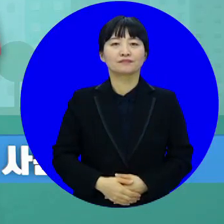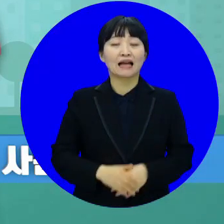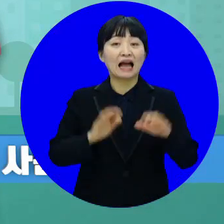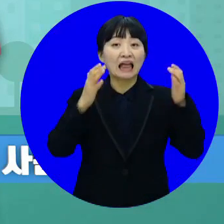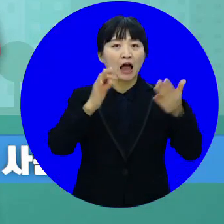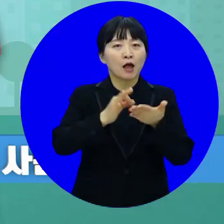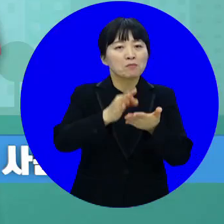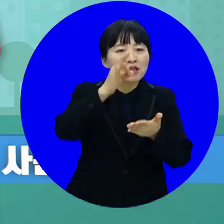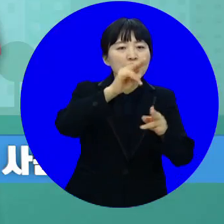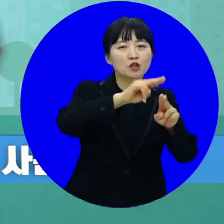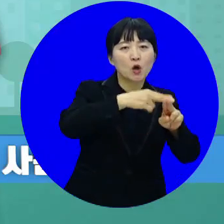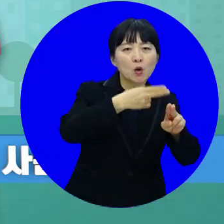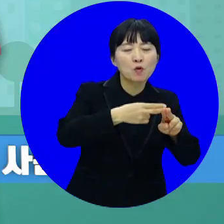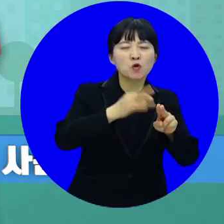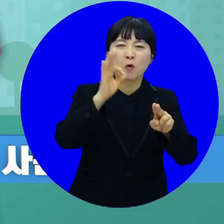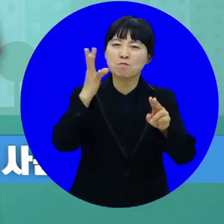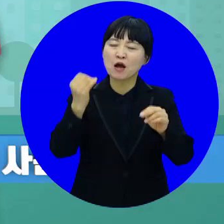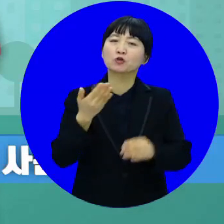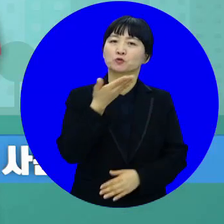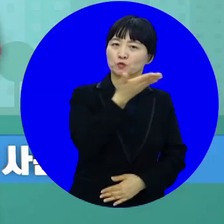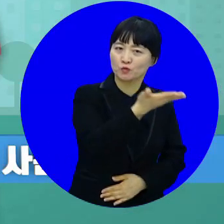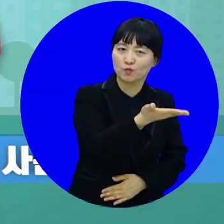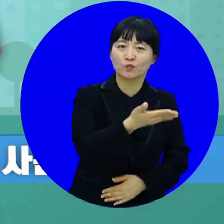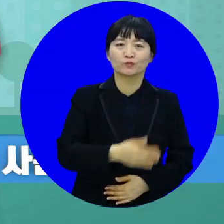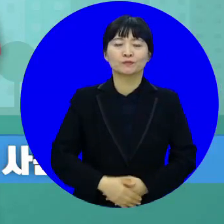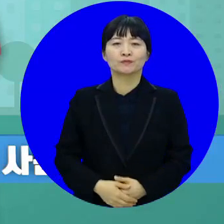아이에게 비싼 선물이나 많은 돈 주기.